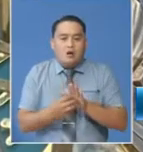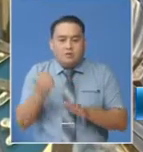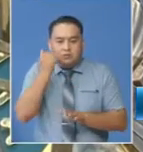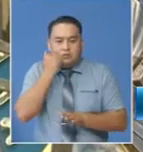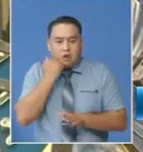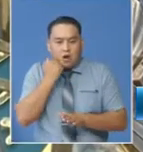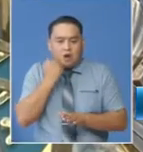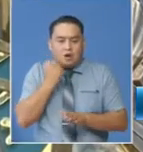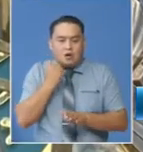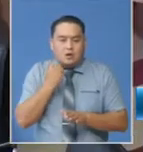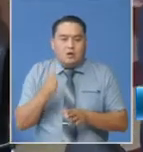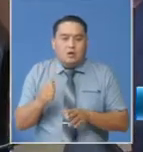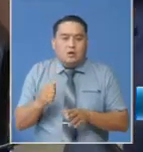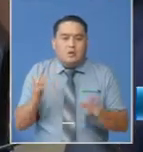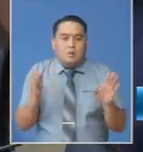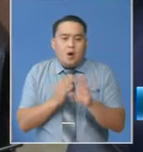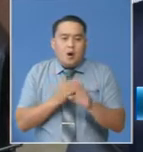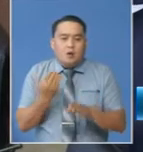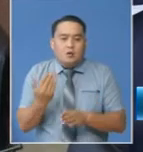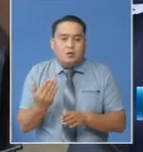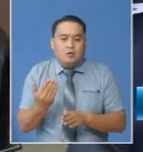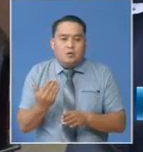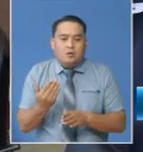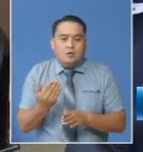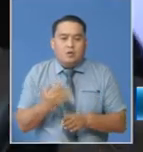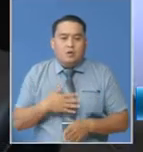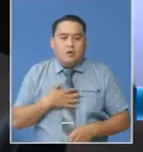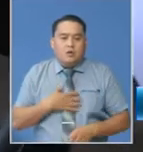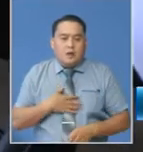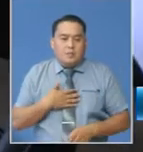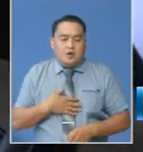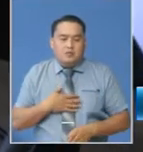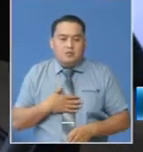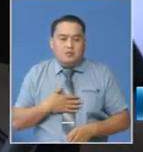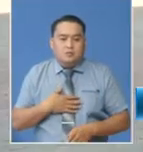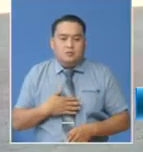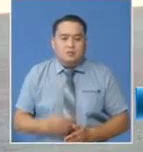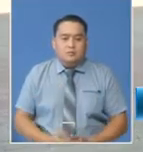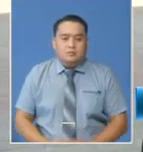от времени, капризов погоды и, скорее всего, из-за небрежного отношения изготовителя.